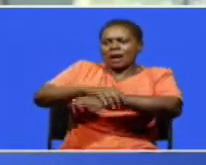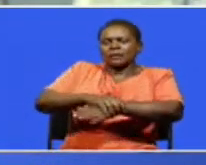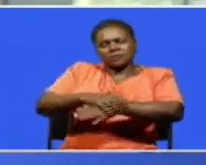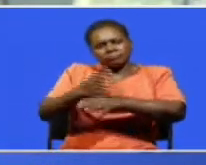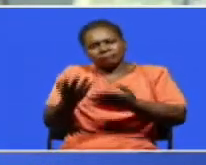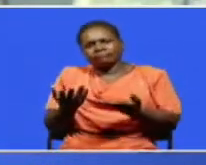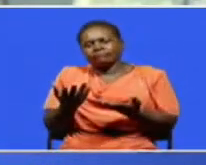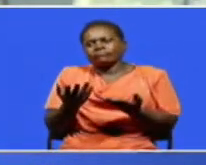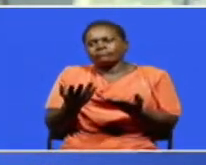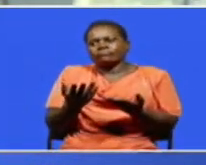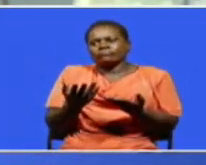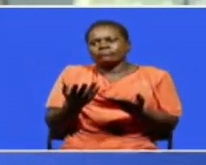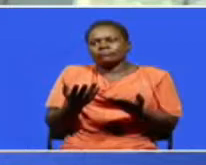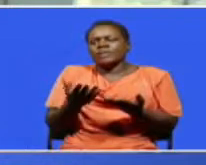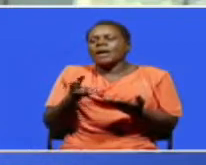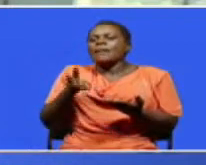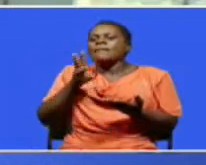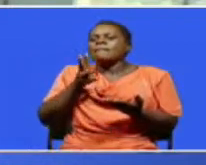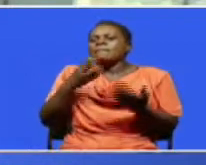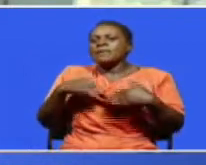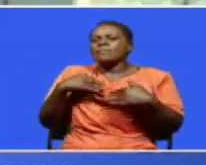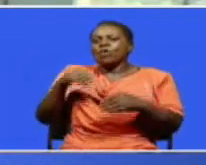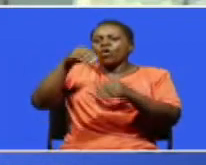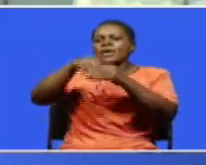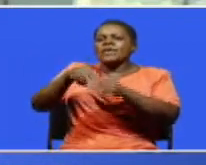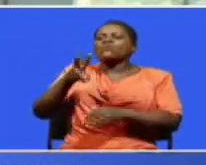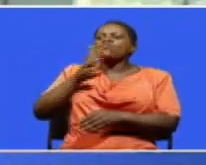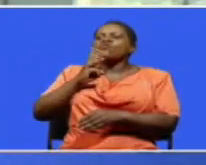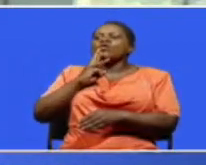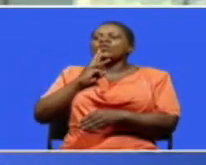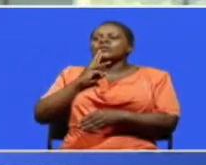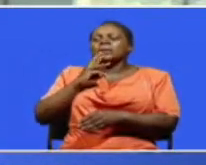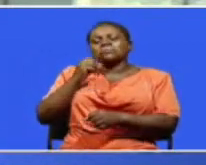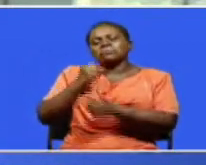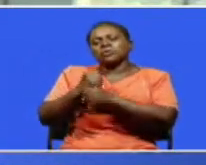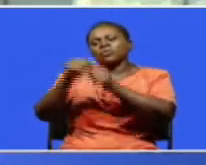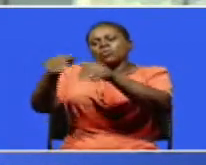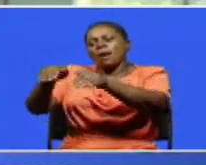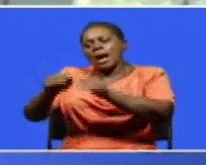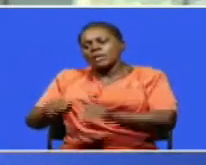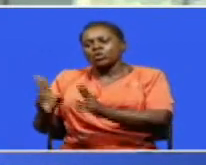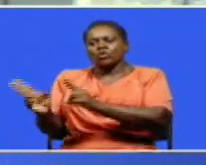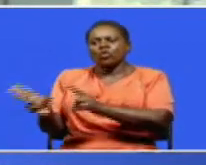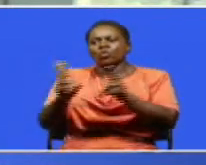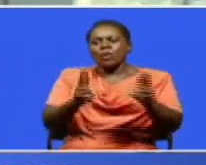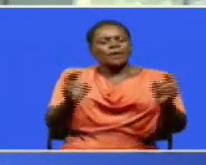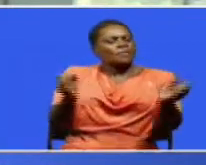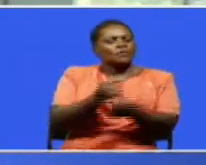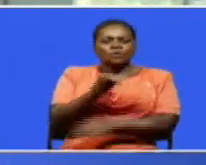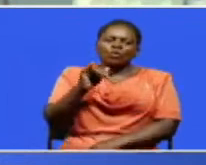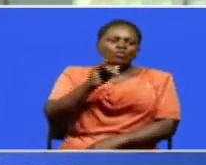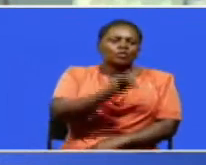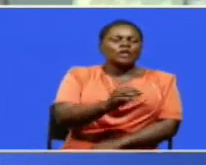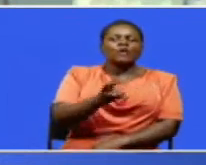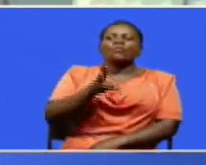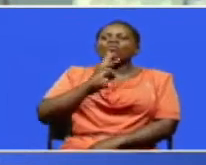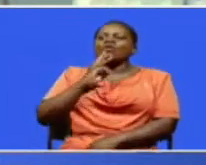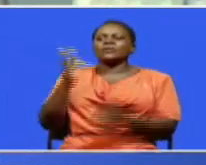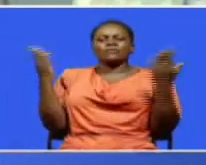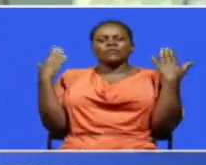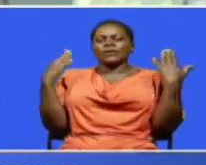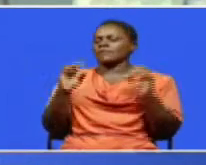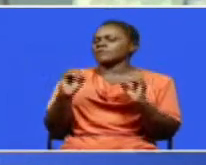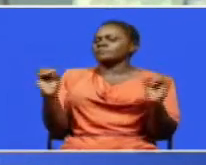wenye wako ndani ya maji wapatikane ili waweze kufanyiwa mazishi ya kawaida, wasibaki kwa maji vile wengine huwa